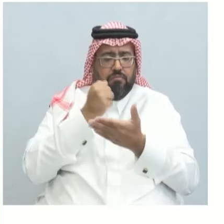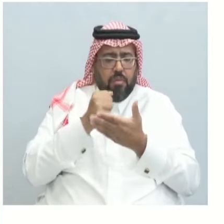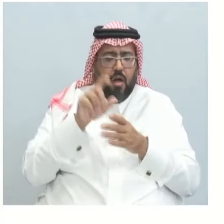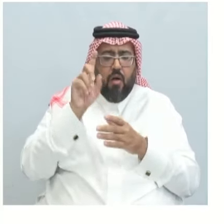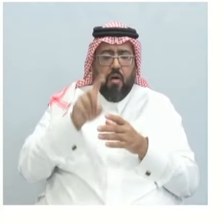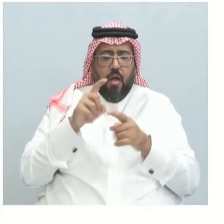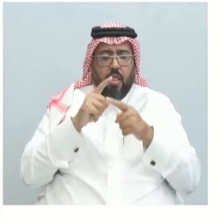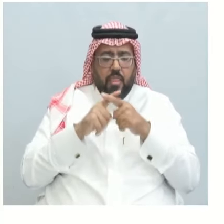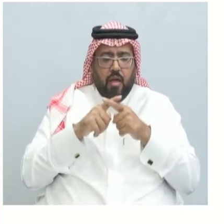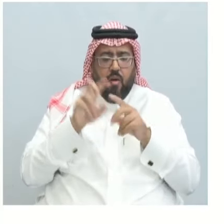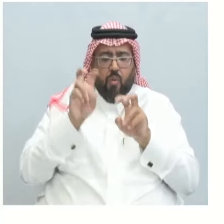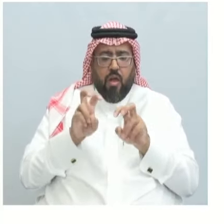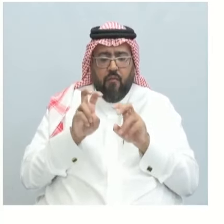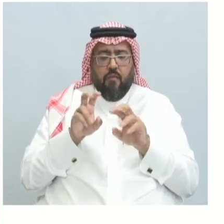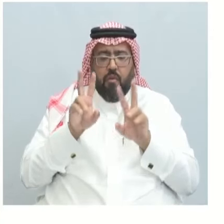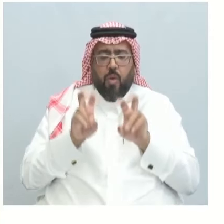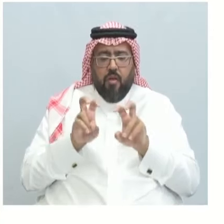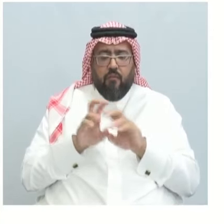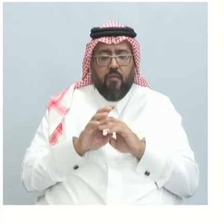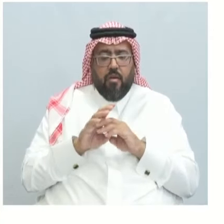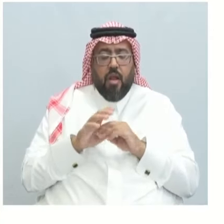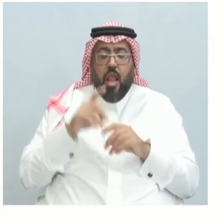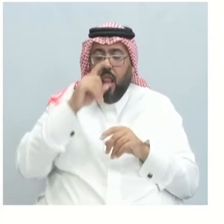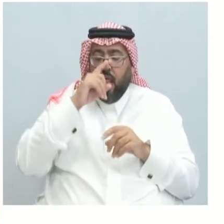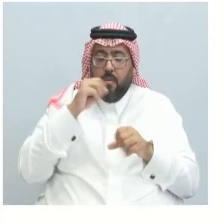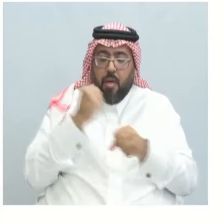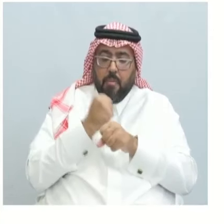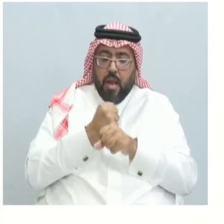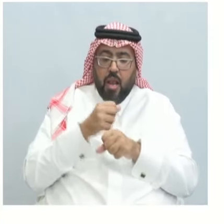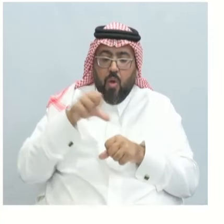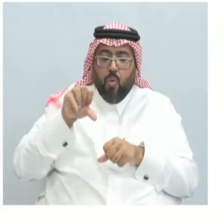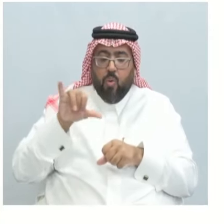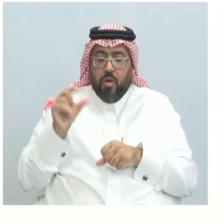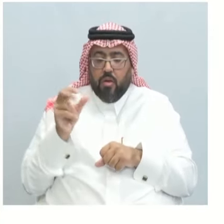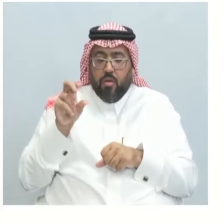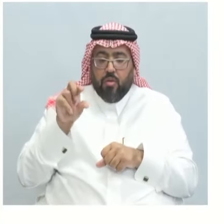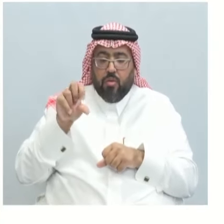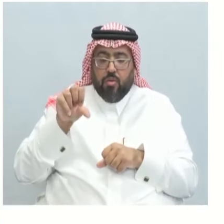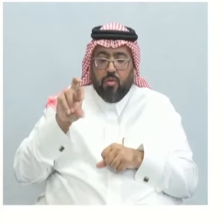اند تاسك يجب ان يعمل ويندوز الان بشكل